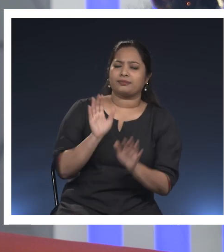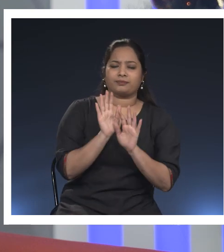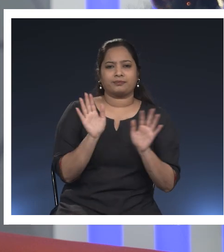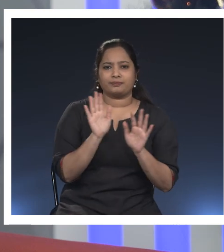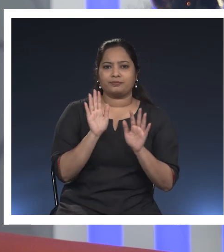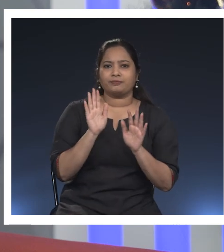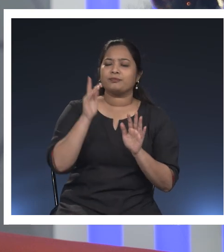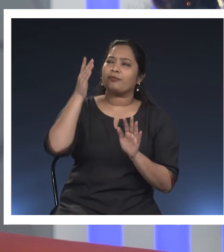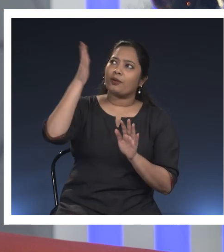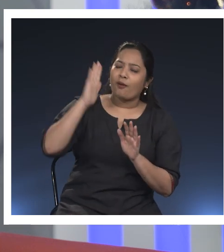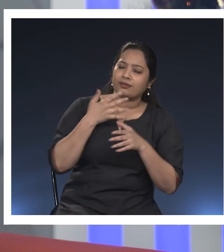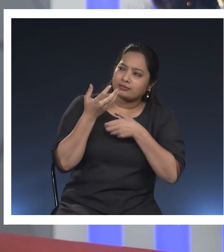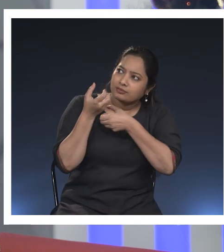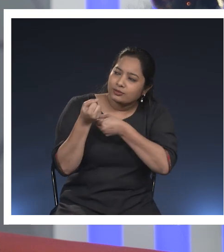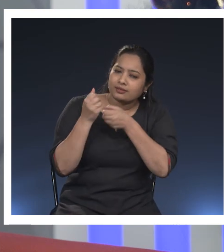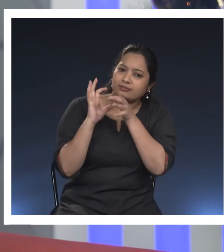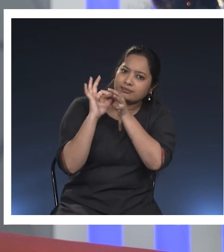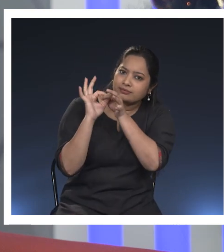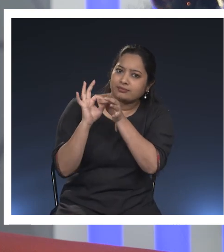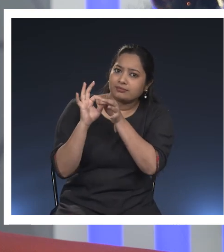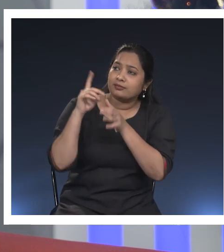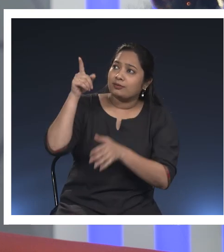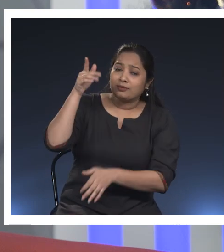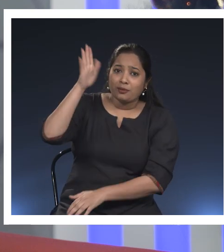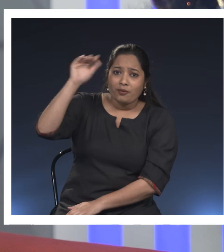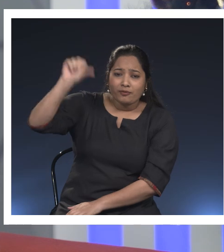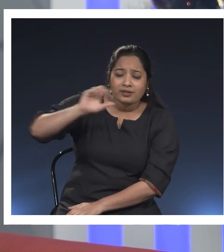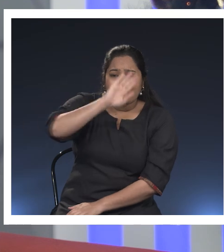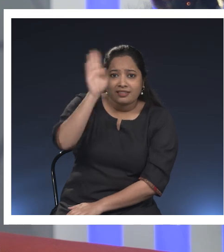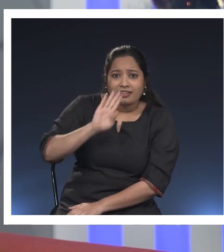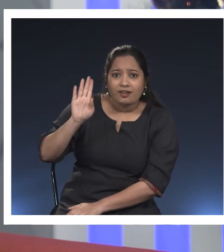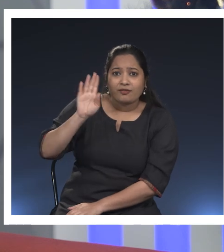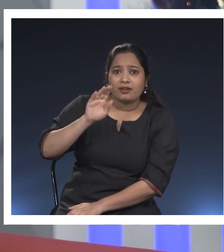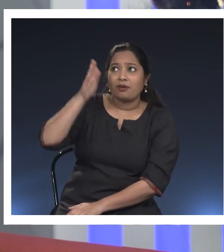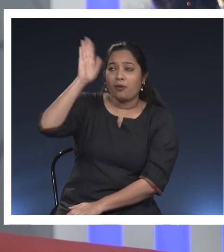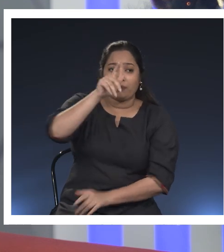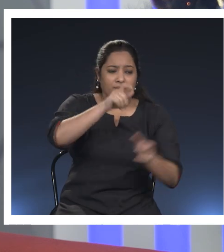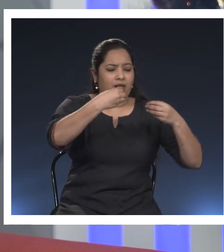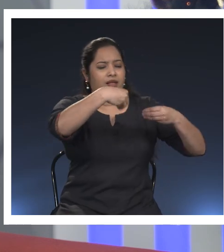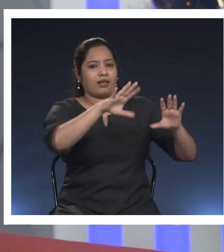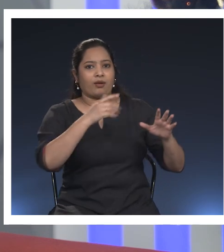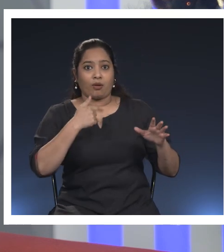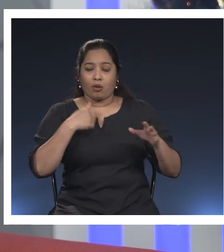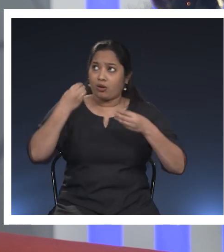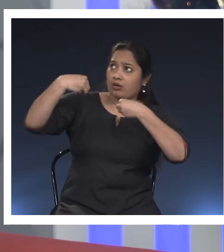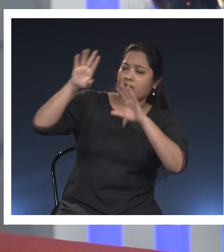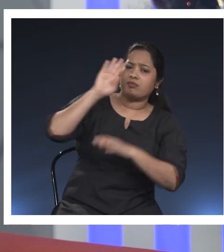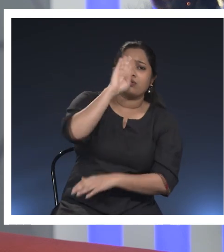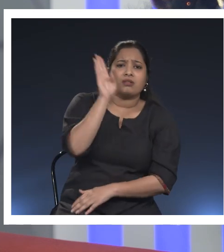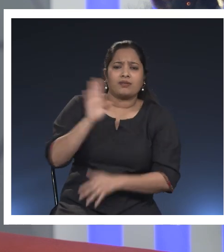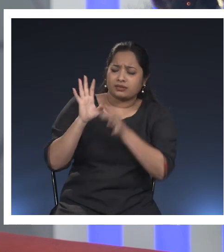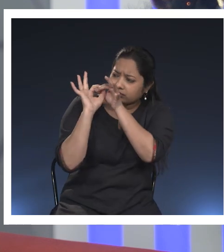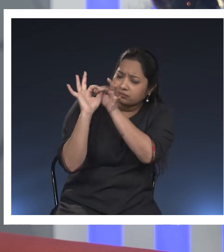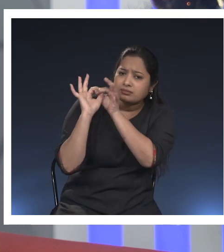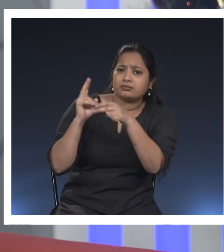चाहते हैं कि आप निराश न हो, परमेश्वर पर अपना भरोसा बनाए रखें, बिकॉज ही नेवर फेल्स। ही हैज़ नॉट गिवन अप ऑन यू एंड यू शुड